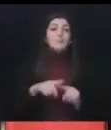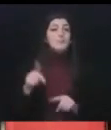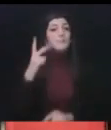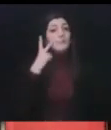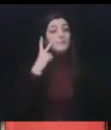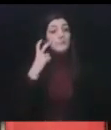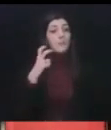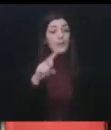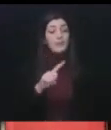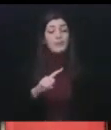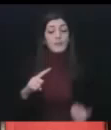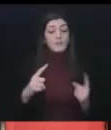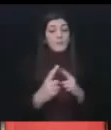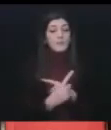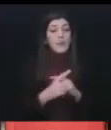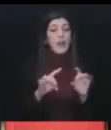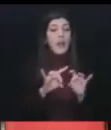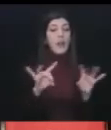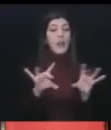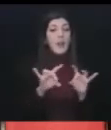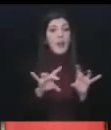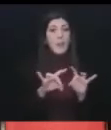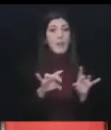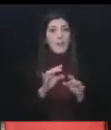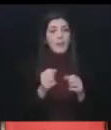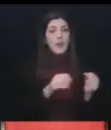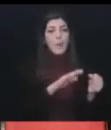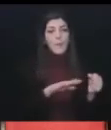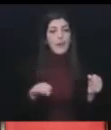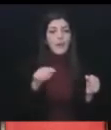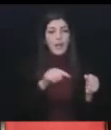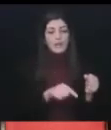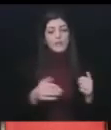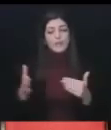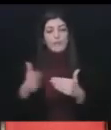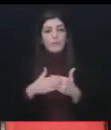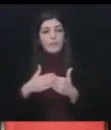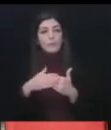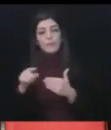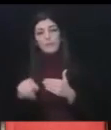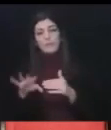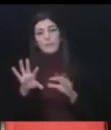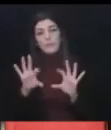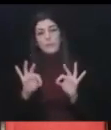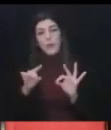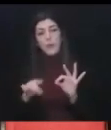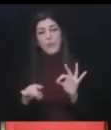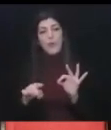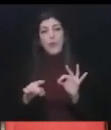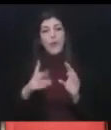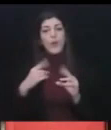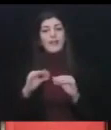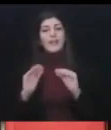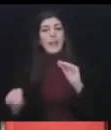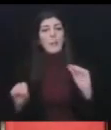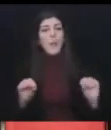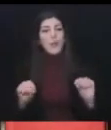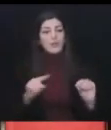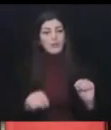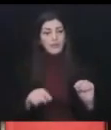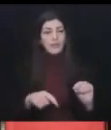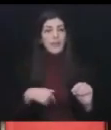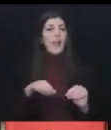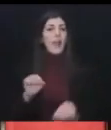prevedere viceversa il libero parcheggio in prossimità dei depositi